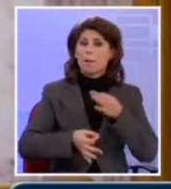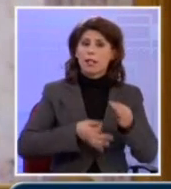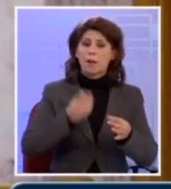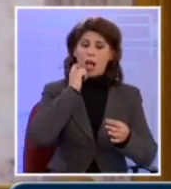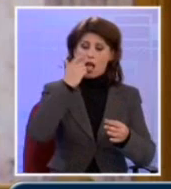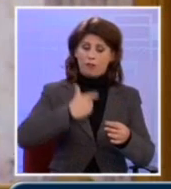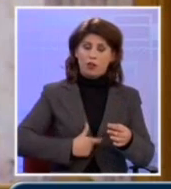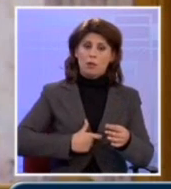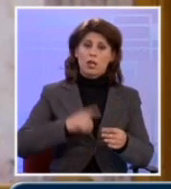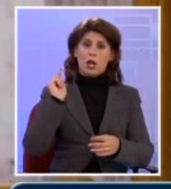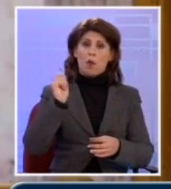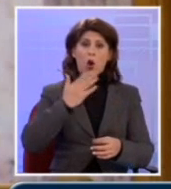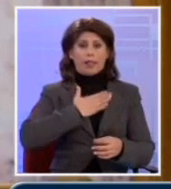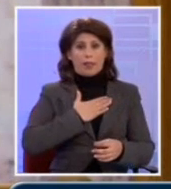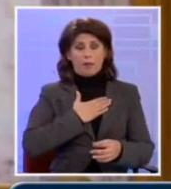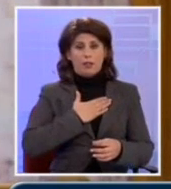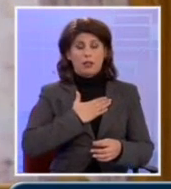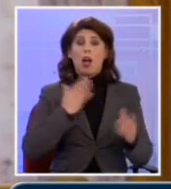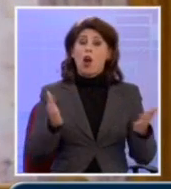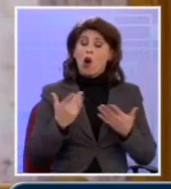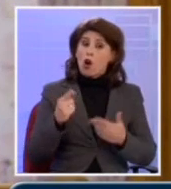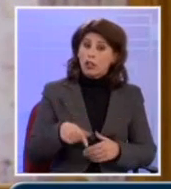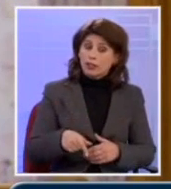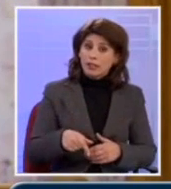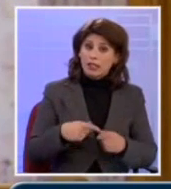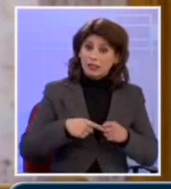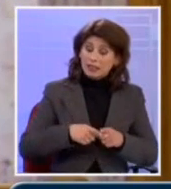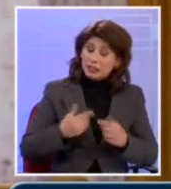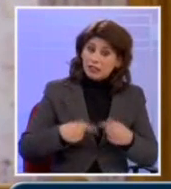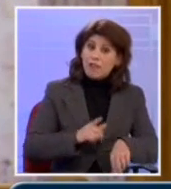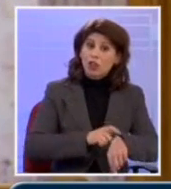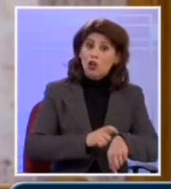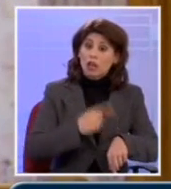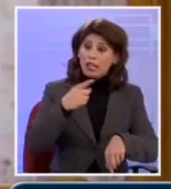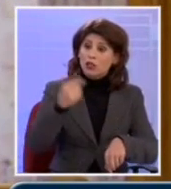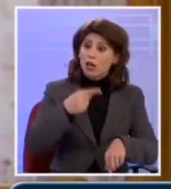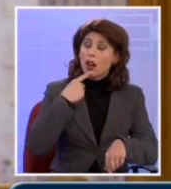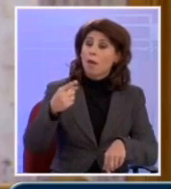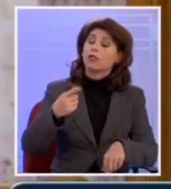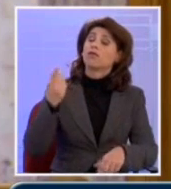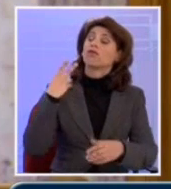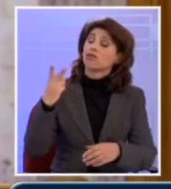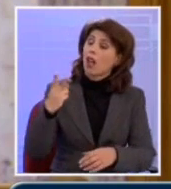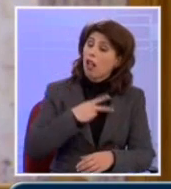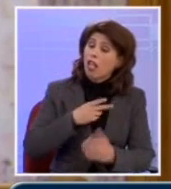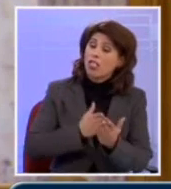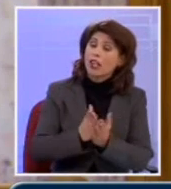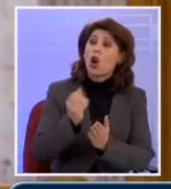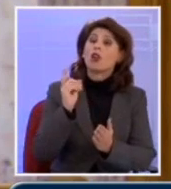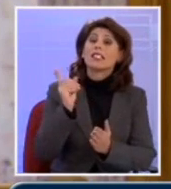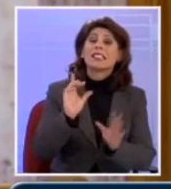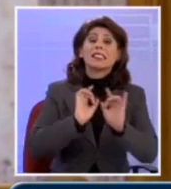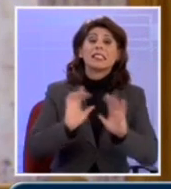τον εαυτό μας και για την πολιτική μας, όταν ταυτόχρονα όμως δικαιώνουμε απολύτως, χωρίς ένα ίχνος